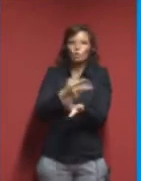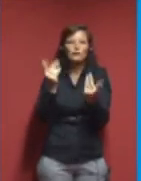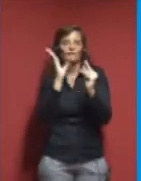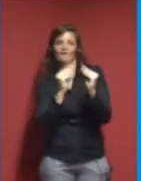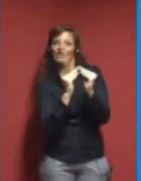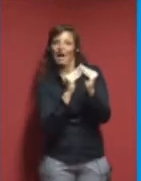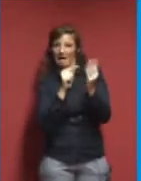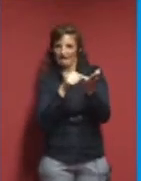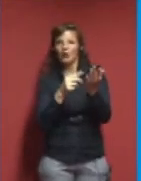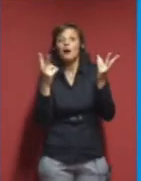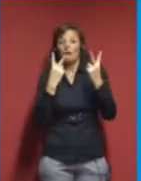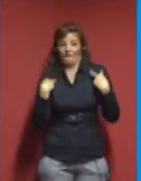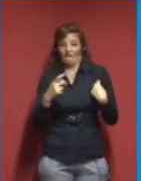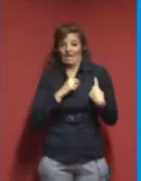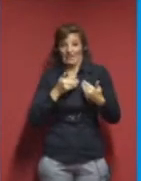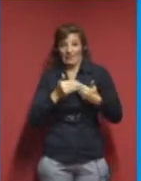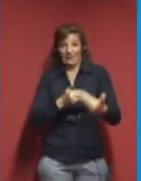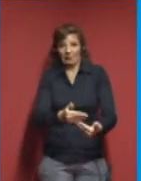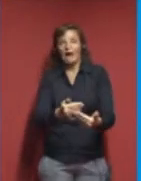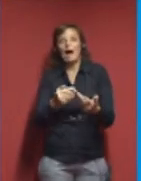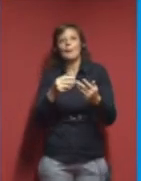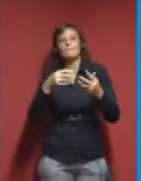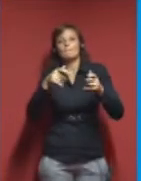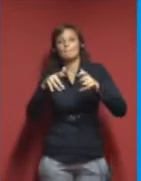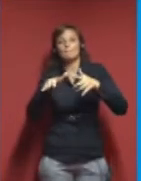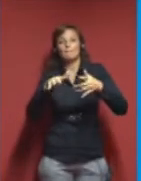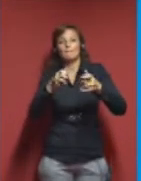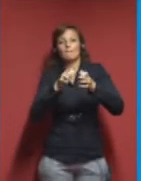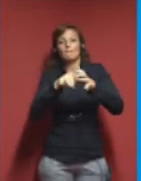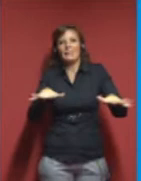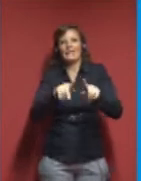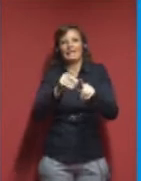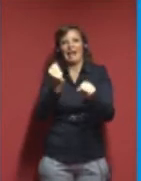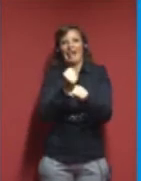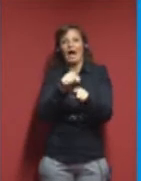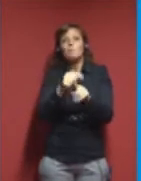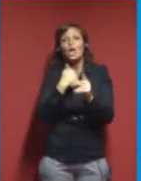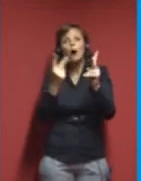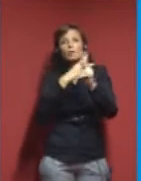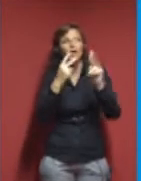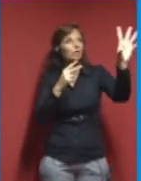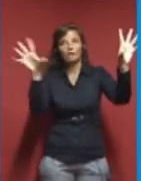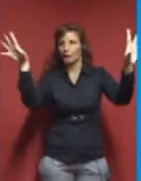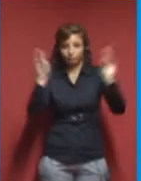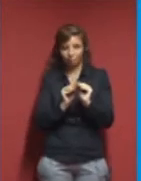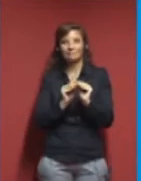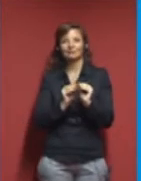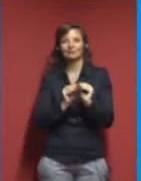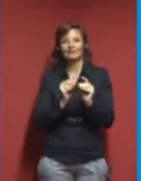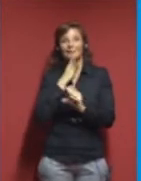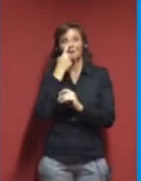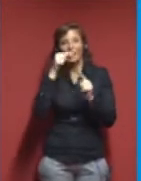Nella mia vita e nella mia esperienza al Media Lab ho cercato di combinare queste due facce del making, e quindi